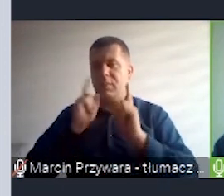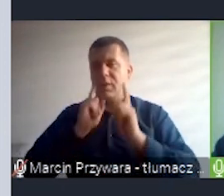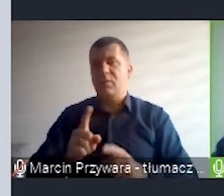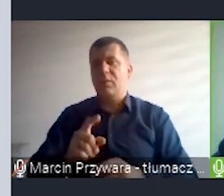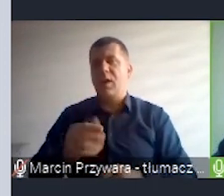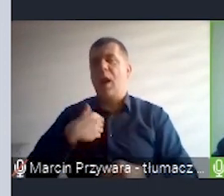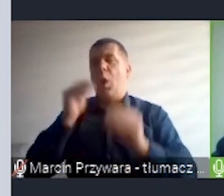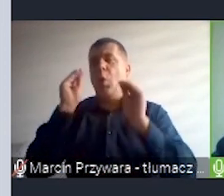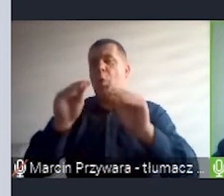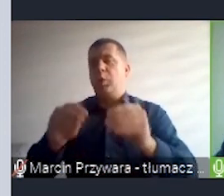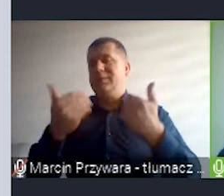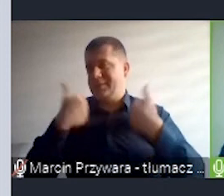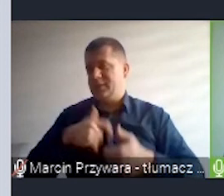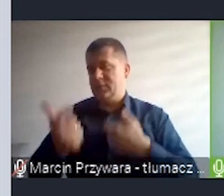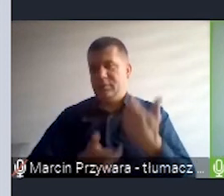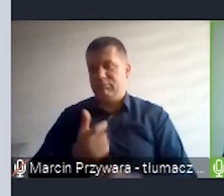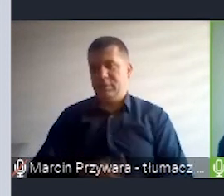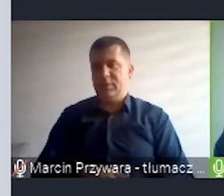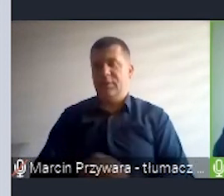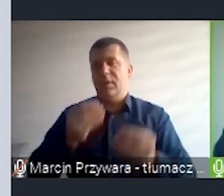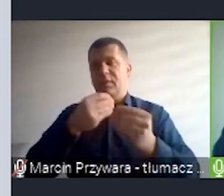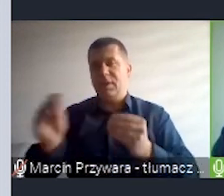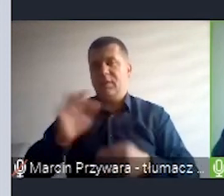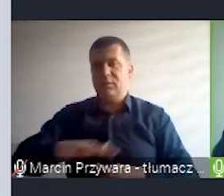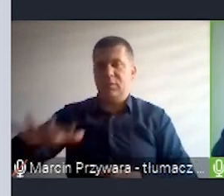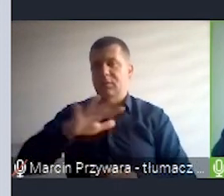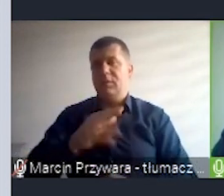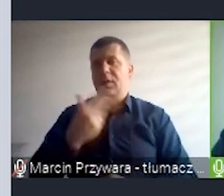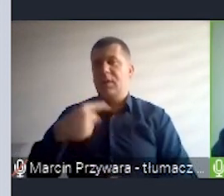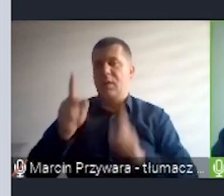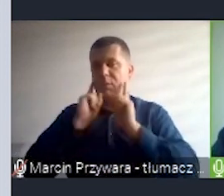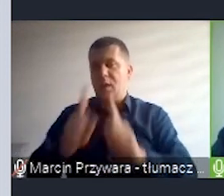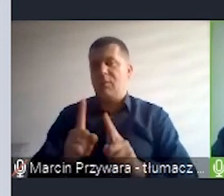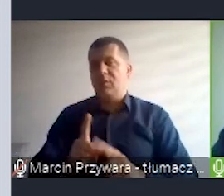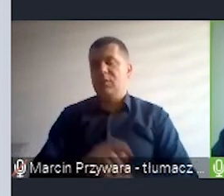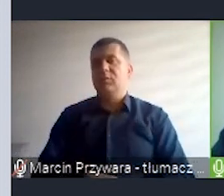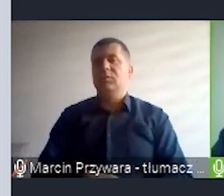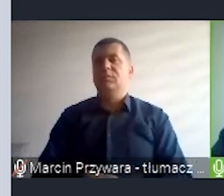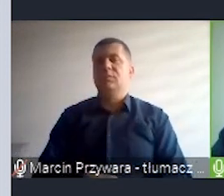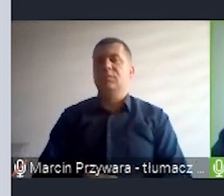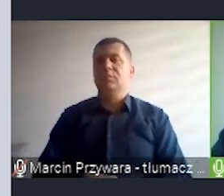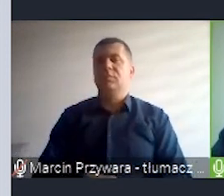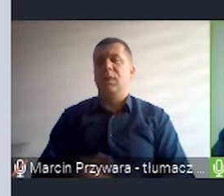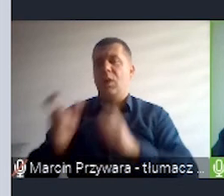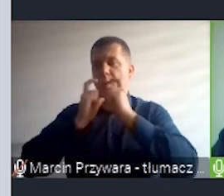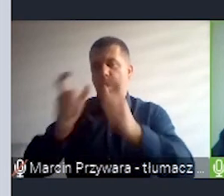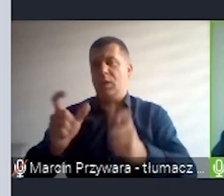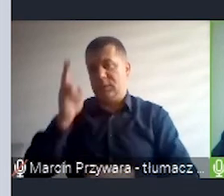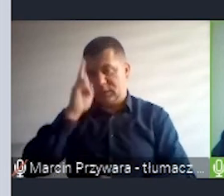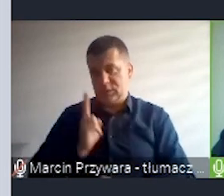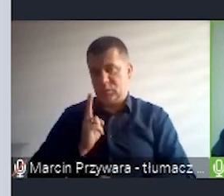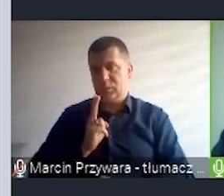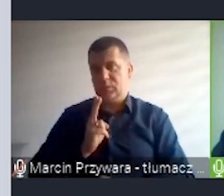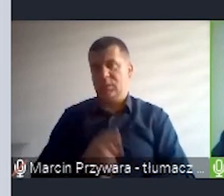Państwa uczyć nieprawidłowości. Większość z nieprawidłowości, które wystąpią, będzie zgłaszana